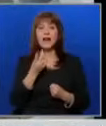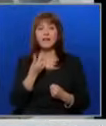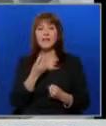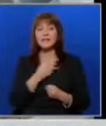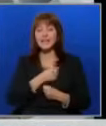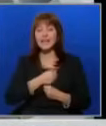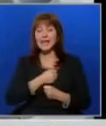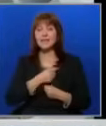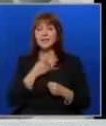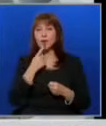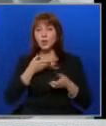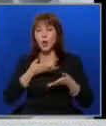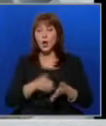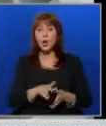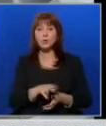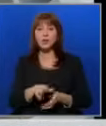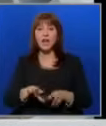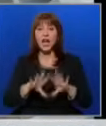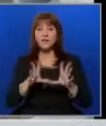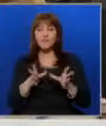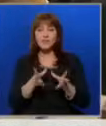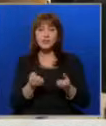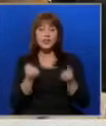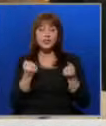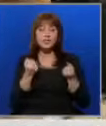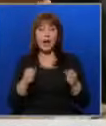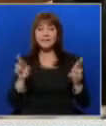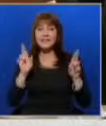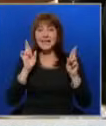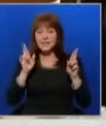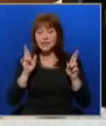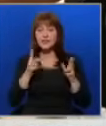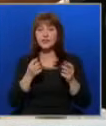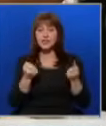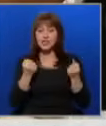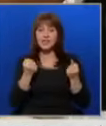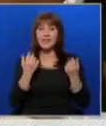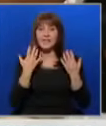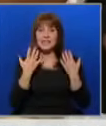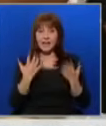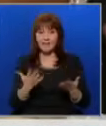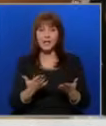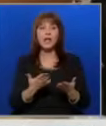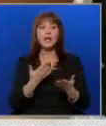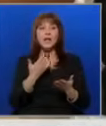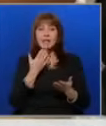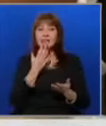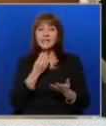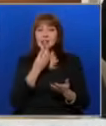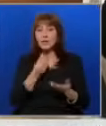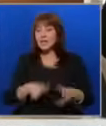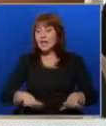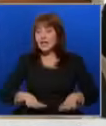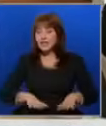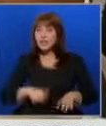Всички живеят с надеждата, че са живи и са здрави. Те са израелски граждани и Израел работи по въпроса за освобождаването